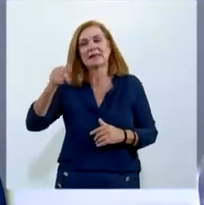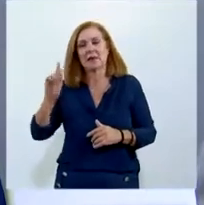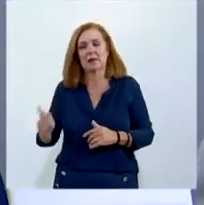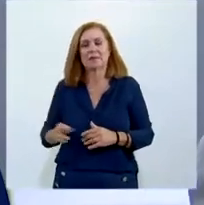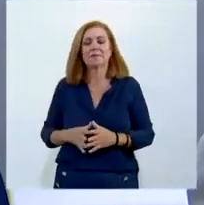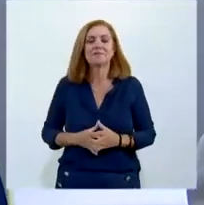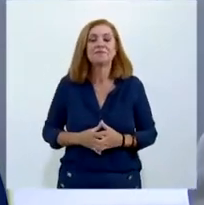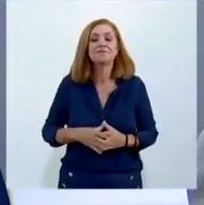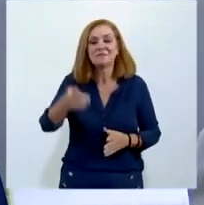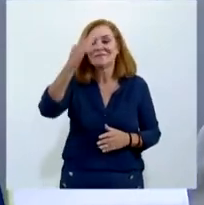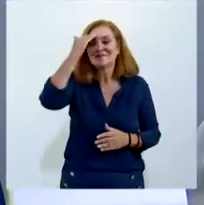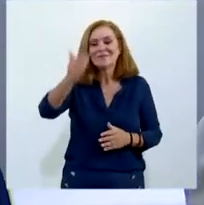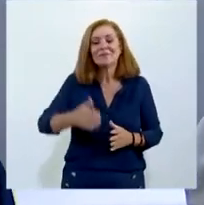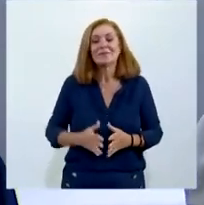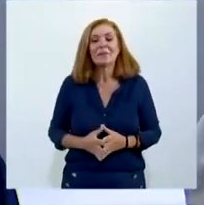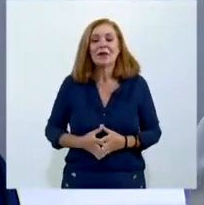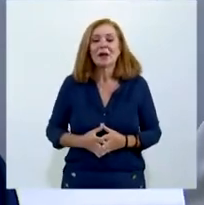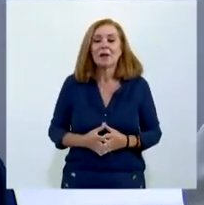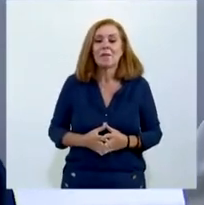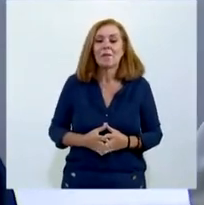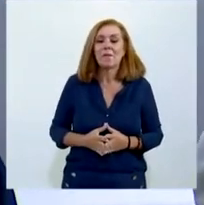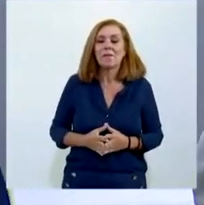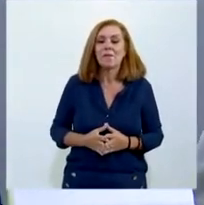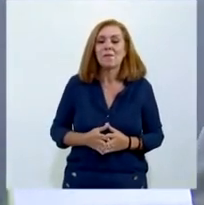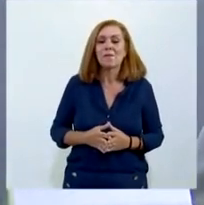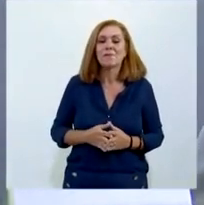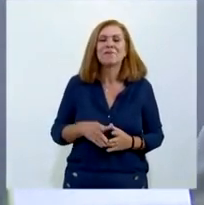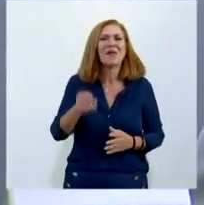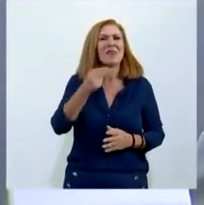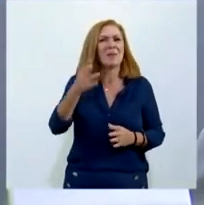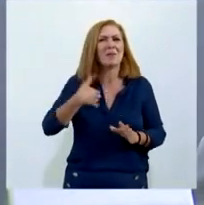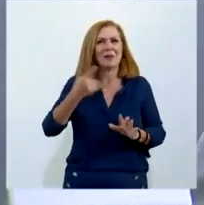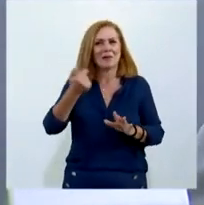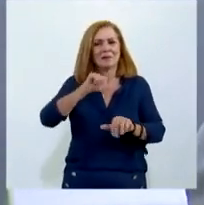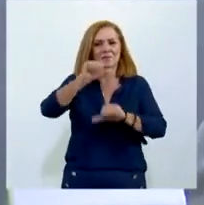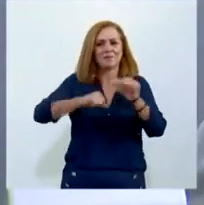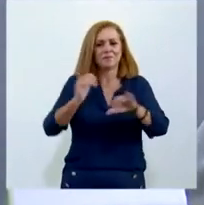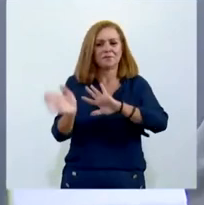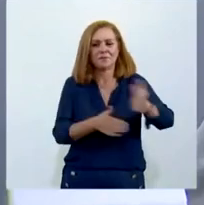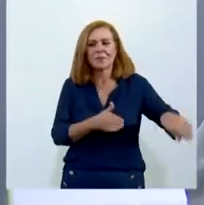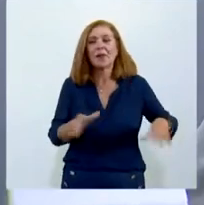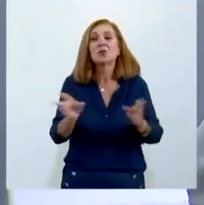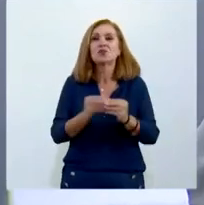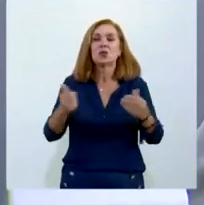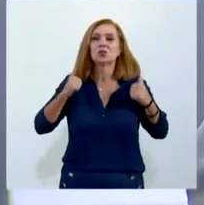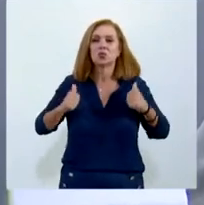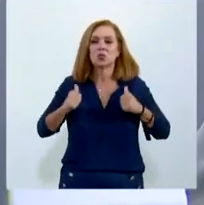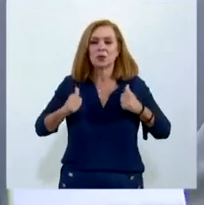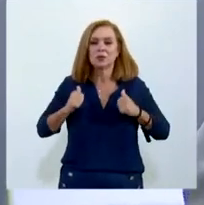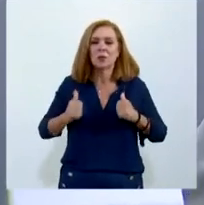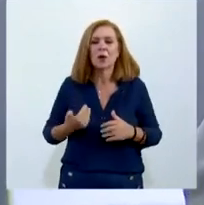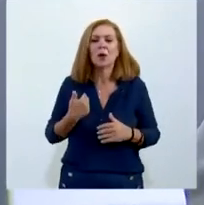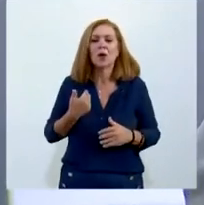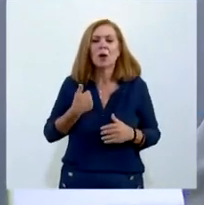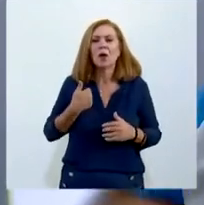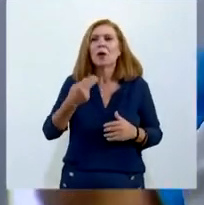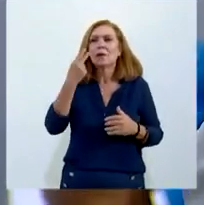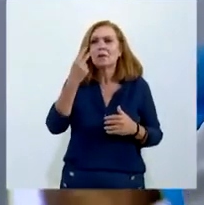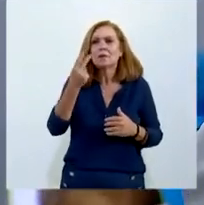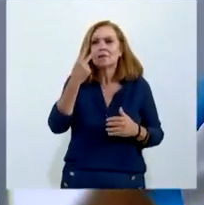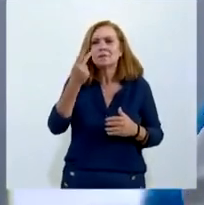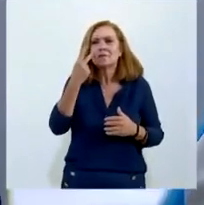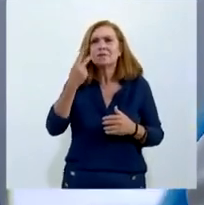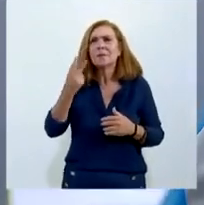Καλησπέρα σας, κύριε Πρόεδρε. Θα σας αλλάξω λίγο θεματική. Να πάμε λίγο στον τουρισμό. Παρακολουθούμε σε διεθνή μέσα